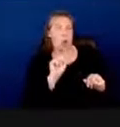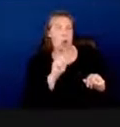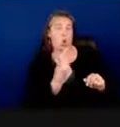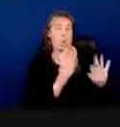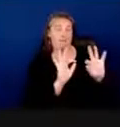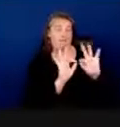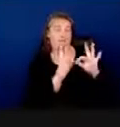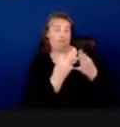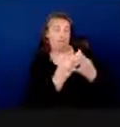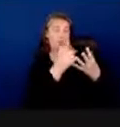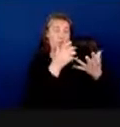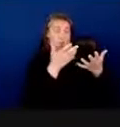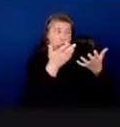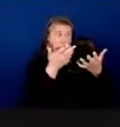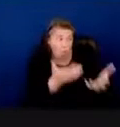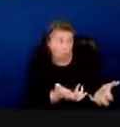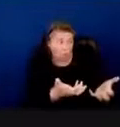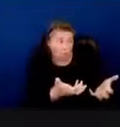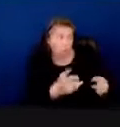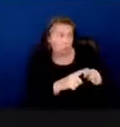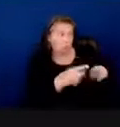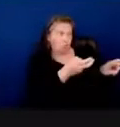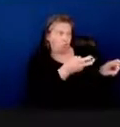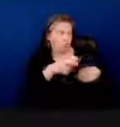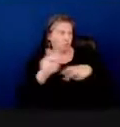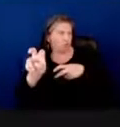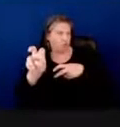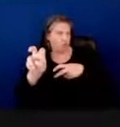je, ni familia